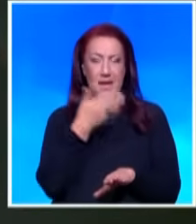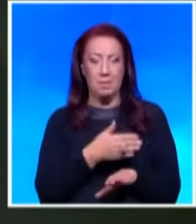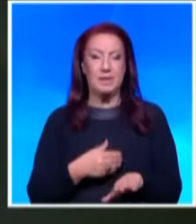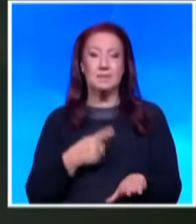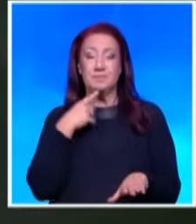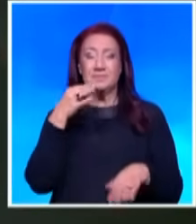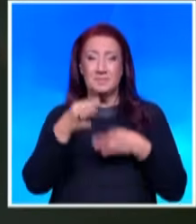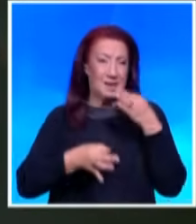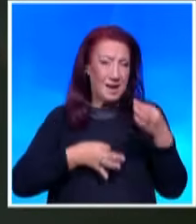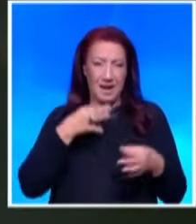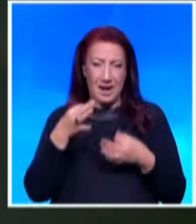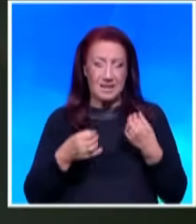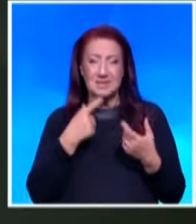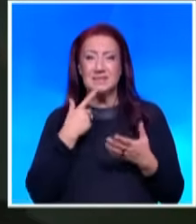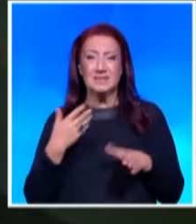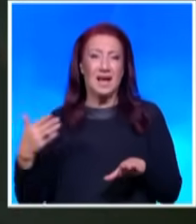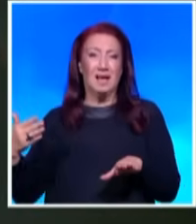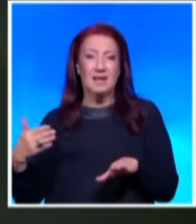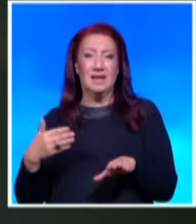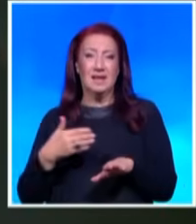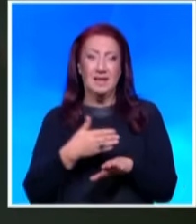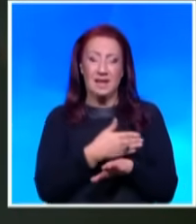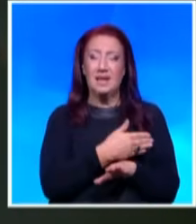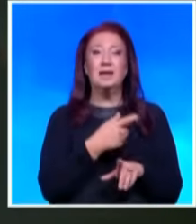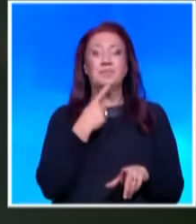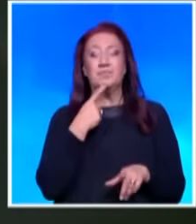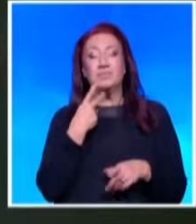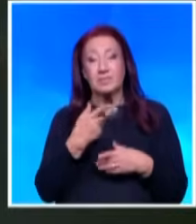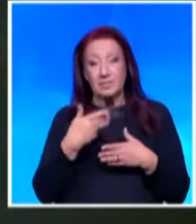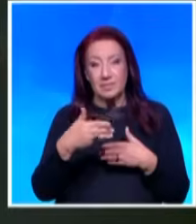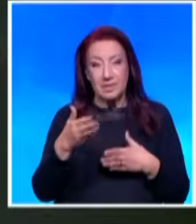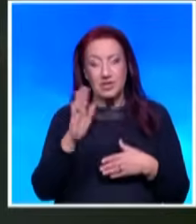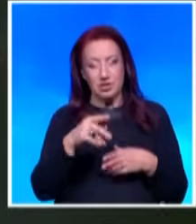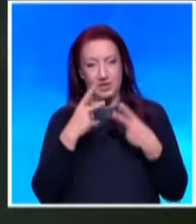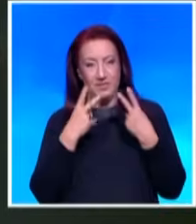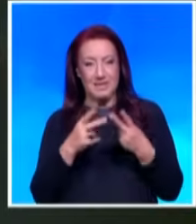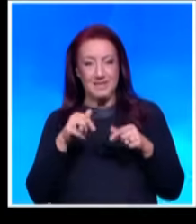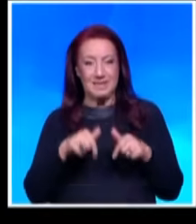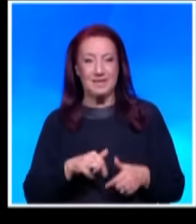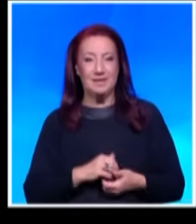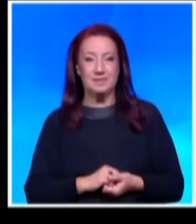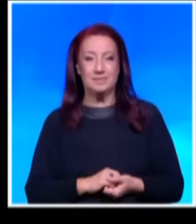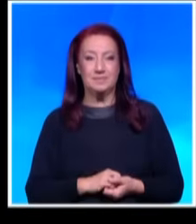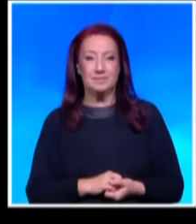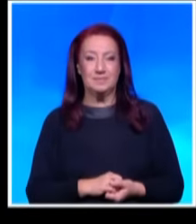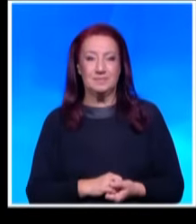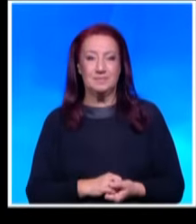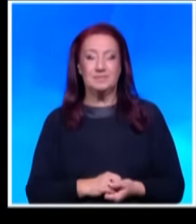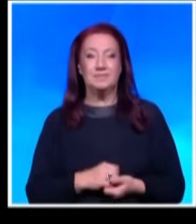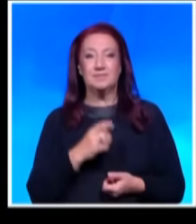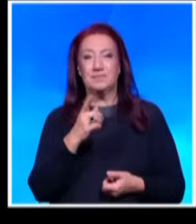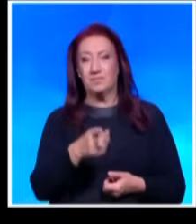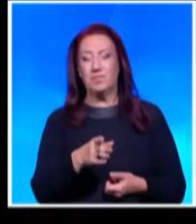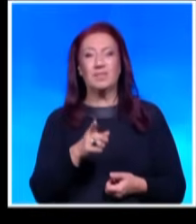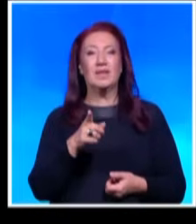за пътя от газа до Египета и какво следва от тук нататък, пред BTV сега. Аля, бременната му в